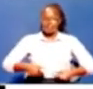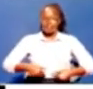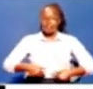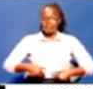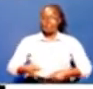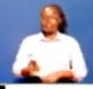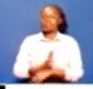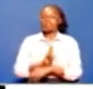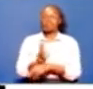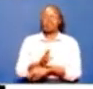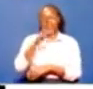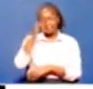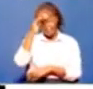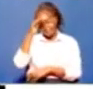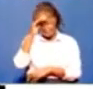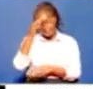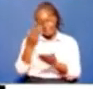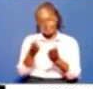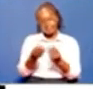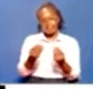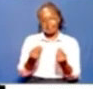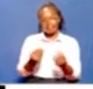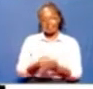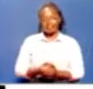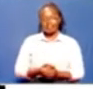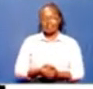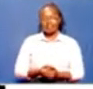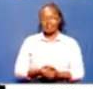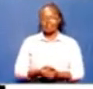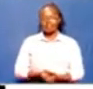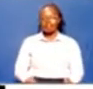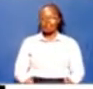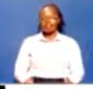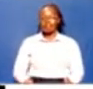hali ya ulevi. Nikiripotia Kurunzi Mashinani, jina langu ni Love Miriam.